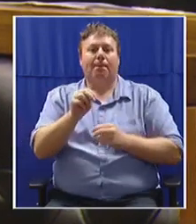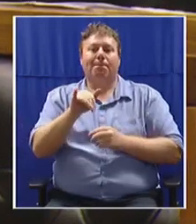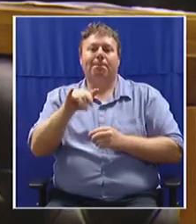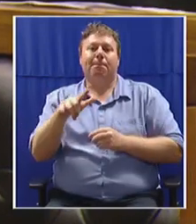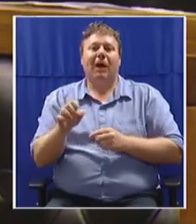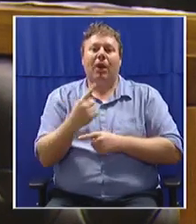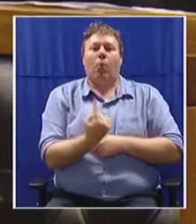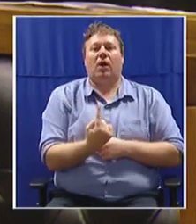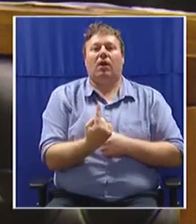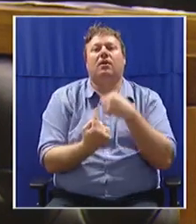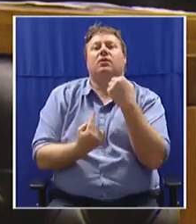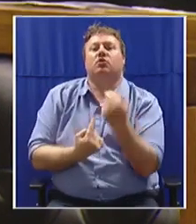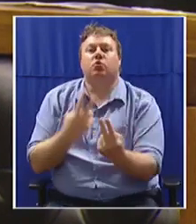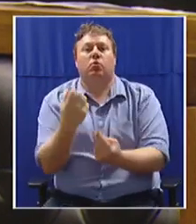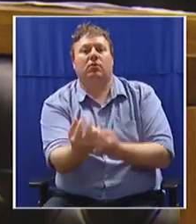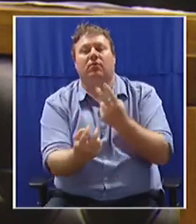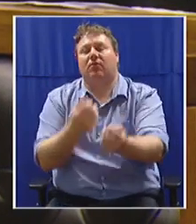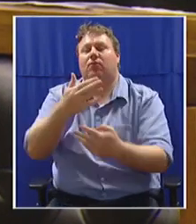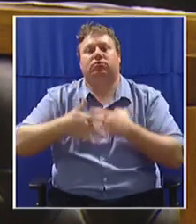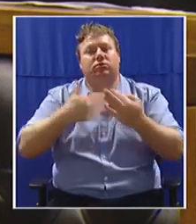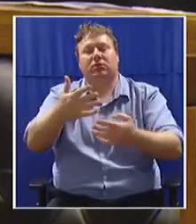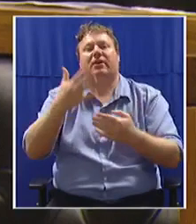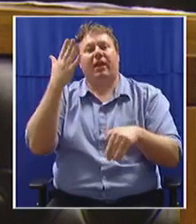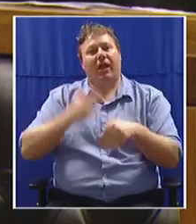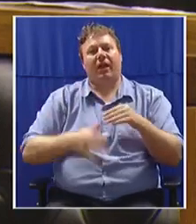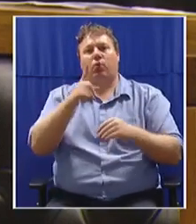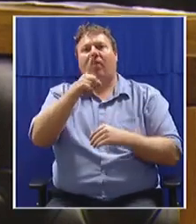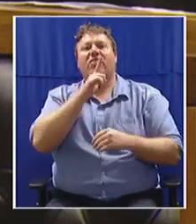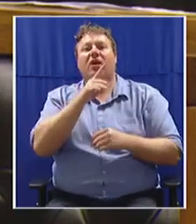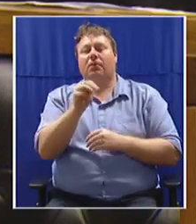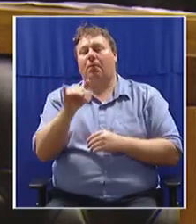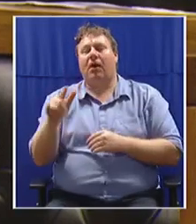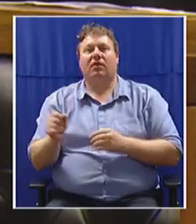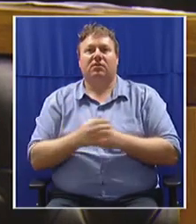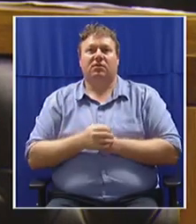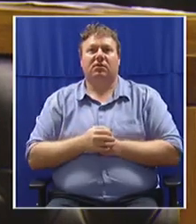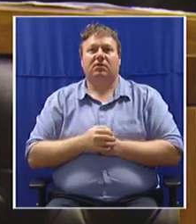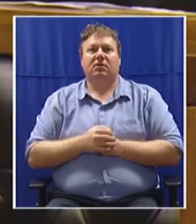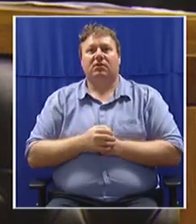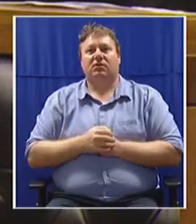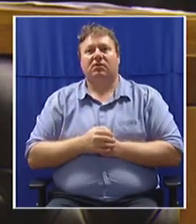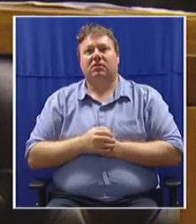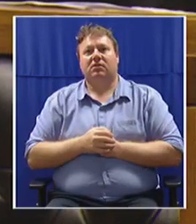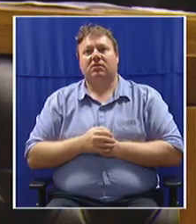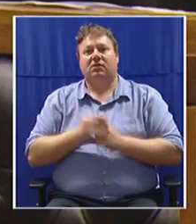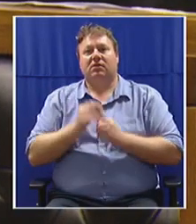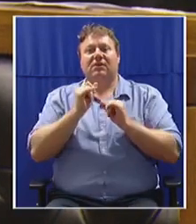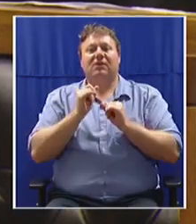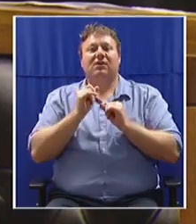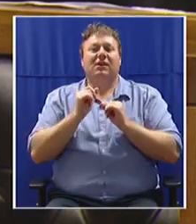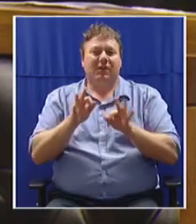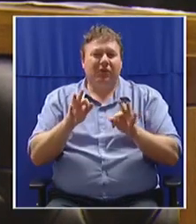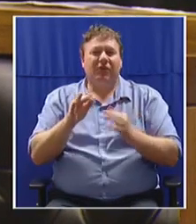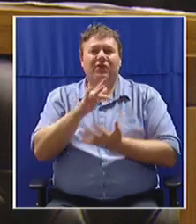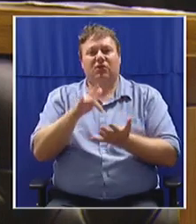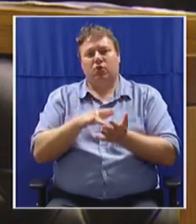nanoma isimo sibonakala sisibi kakhulu. Ngifuna ukusho ukuthi ikhona imizamo eyenzekayo